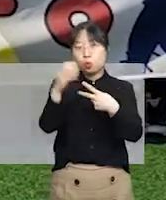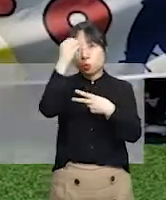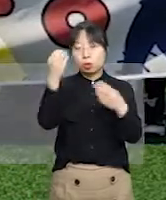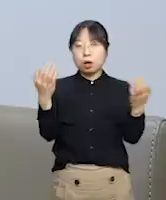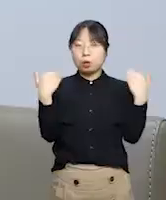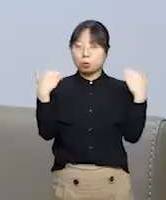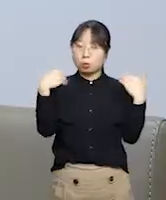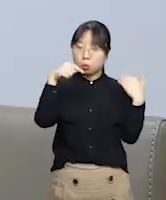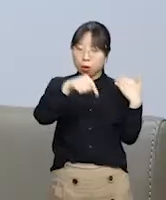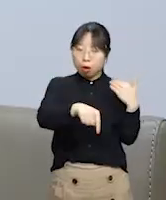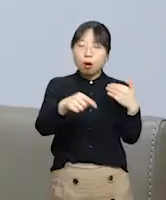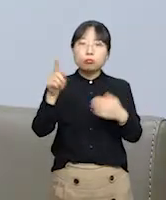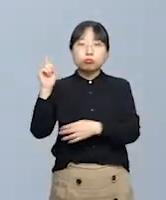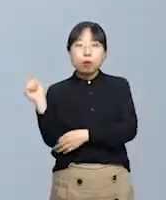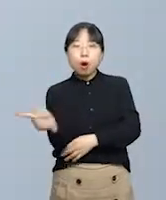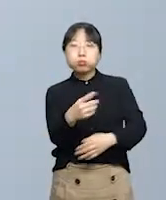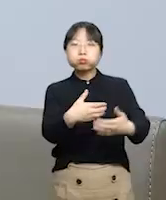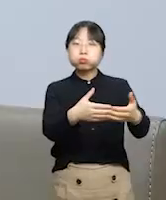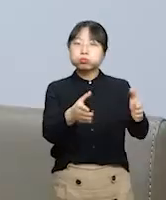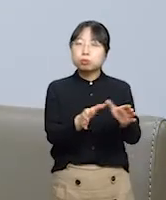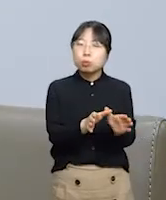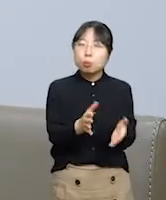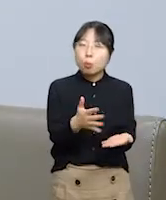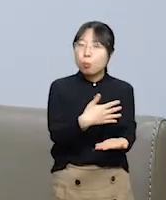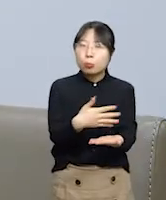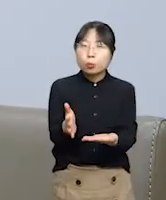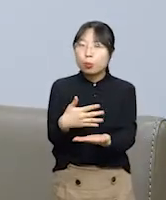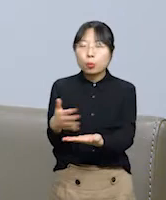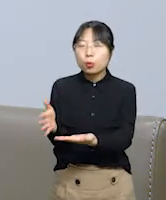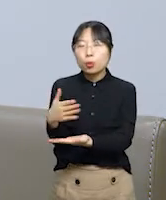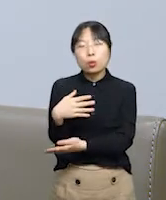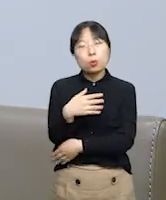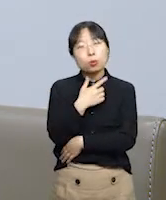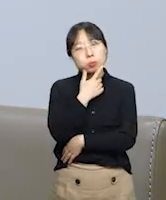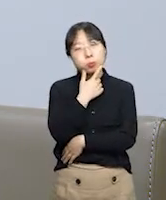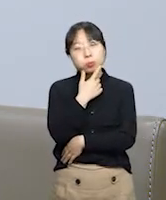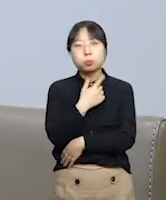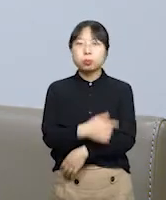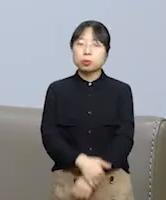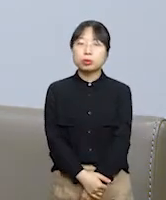미비하고요. 또 이상하게 의왕시가